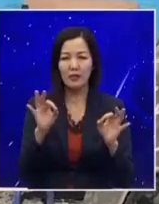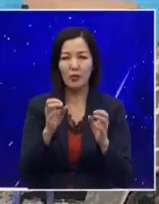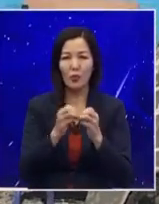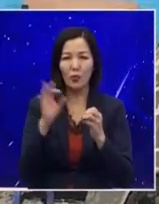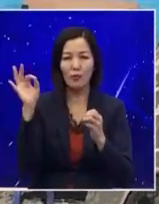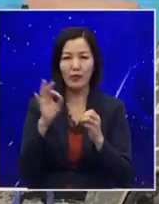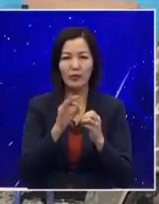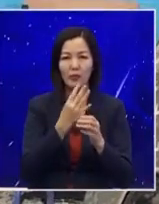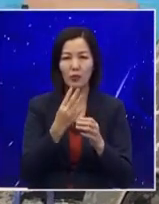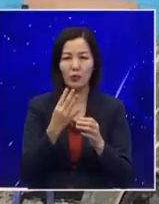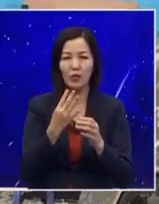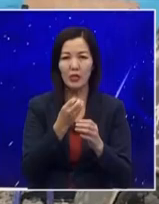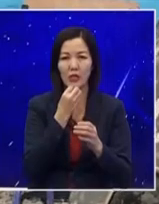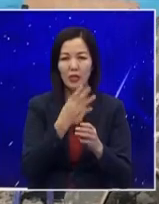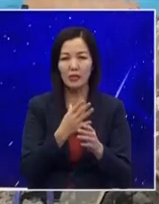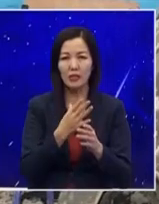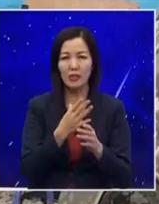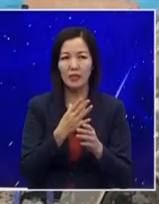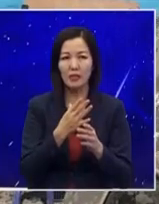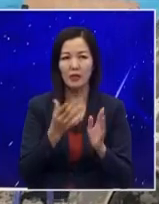4 деген бағамен, жақсы деген бағамен